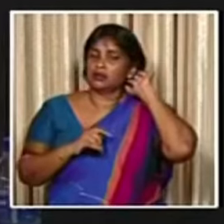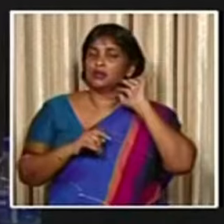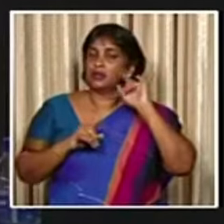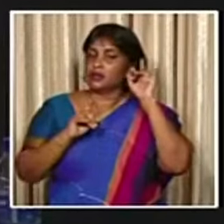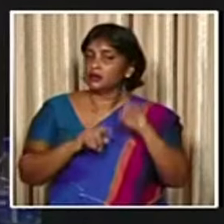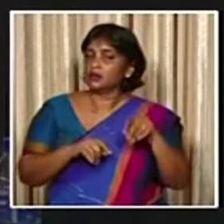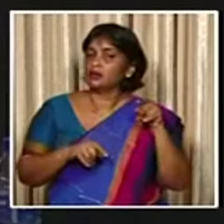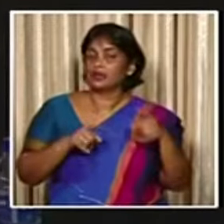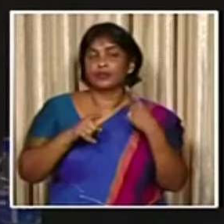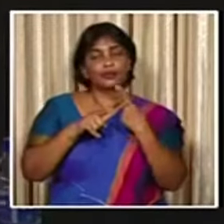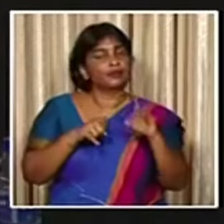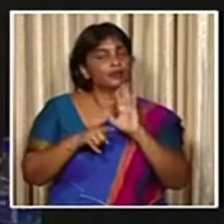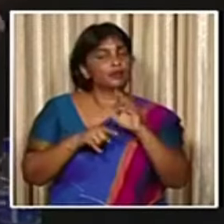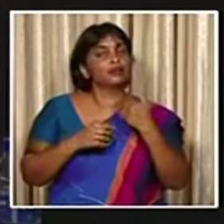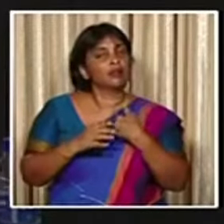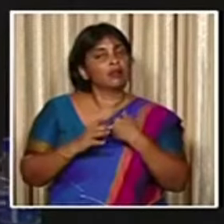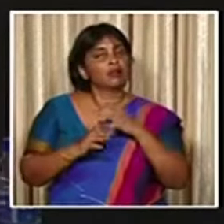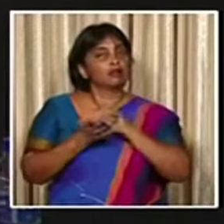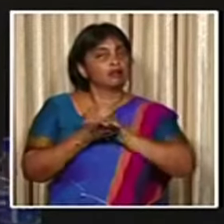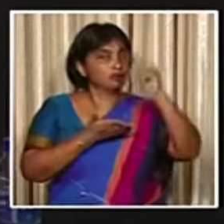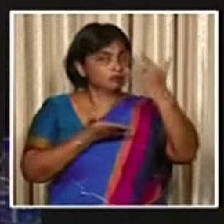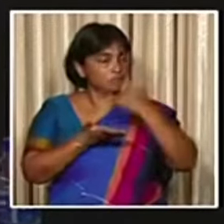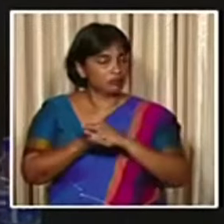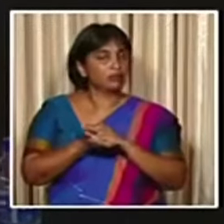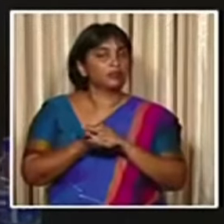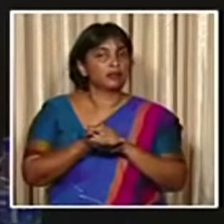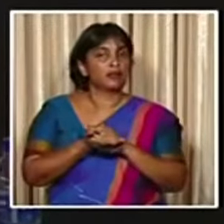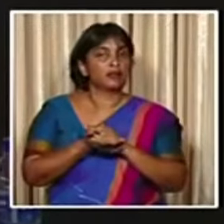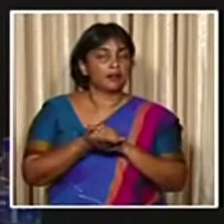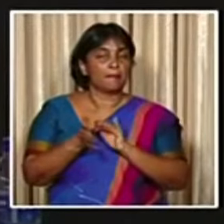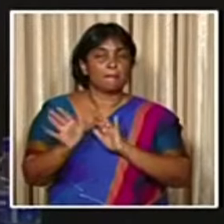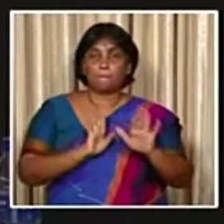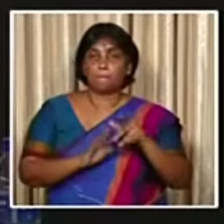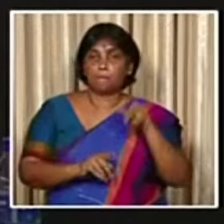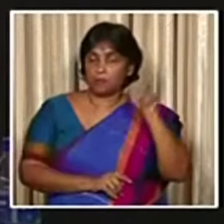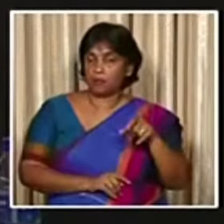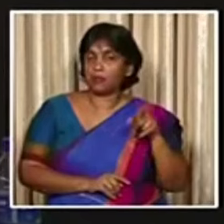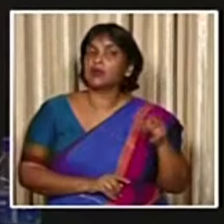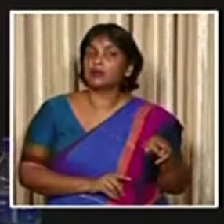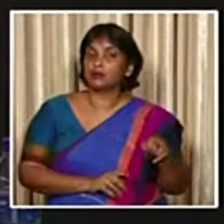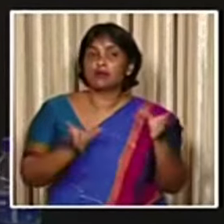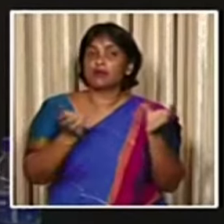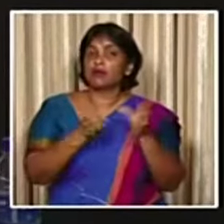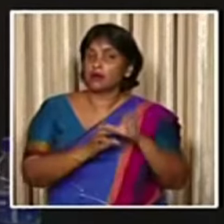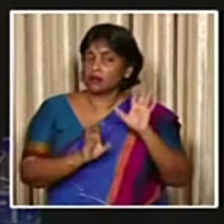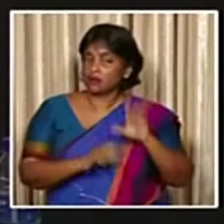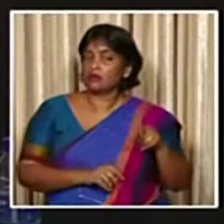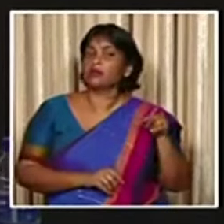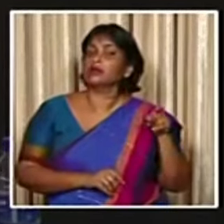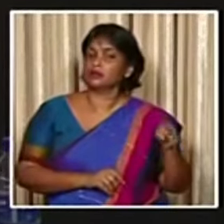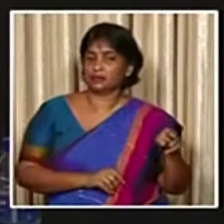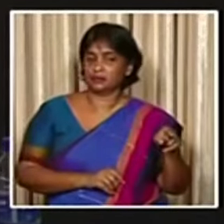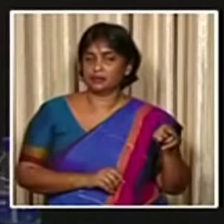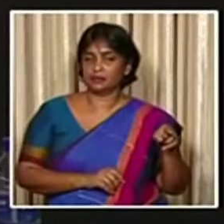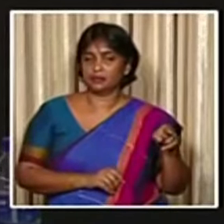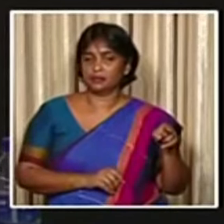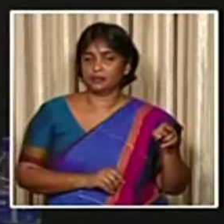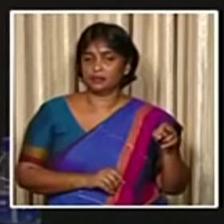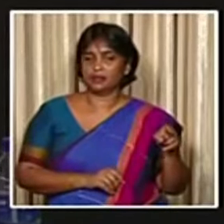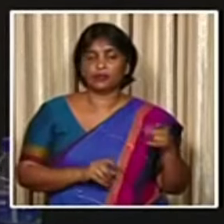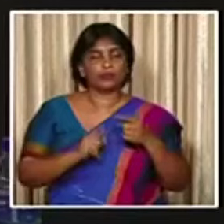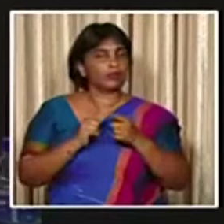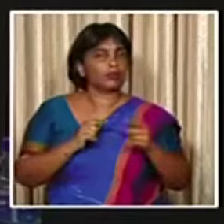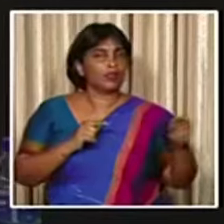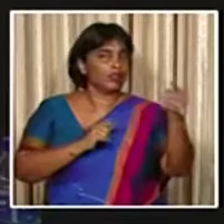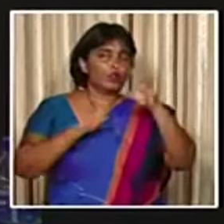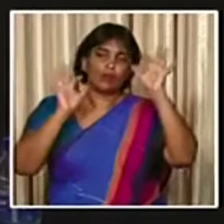හරි, එතකොට ඒ විතරක් නෙමෙයි, අපේ ආගමන විගමන පාලකවරයෙක් ඉන්නවා, ඒ කණ්ඩායමක් ඉන්නවා, ඒ අයගෙන්